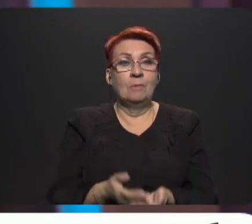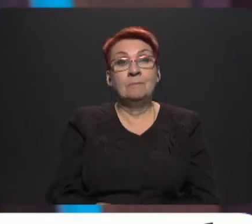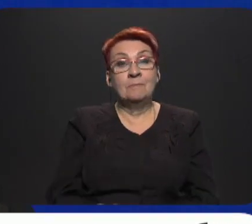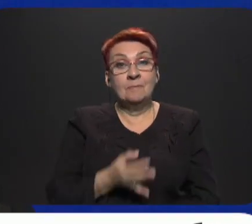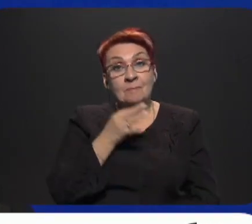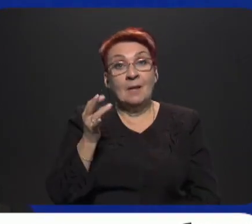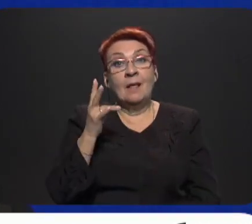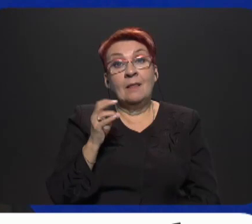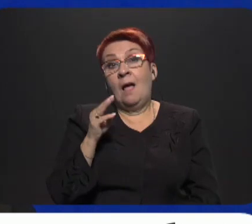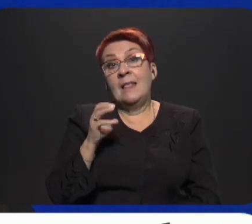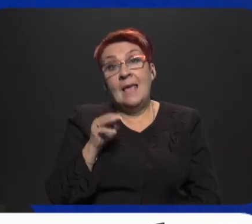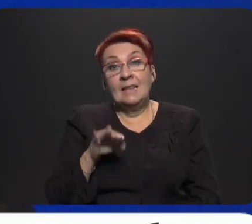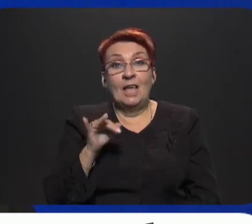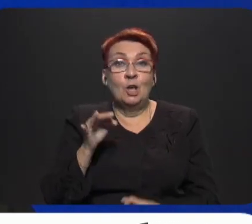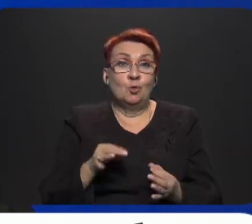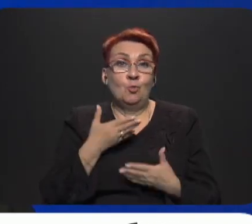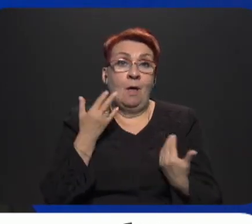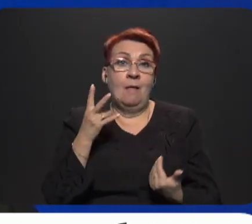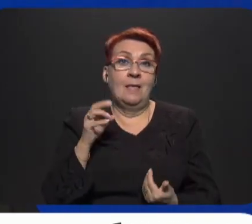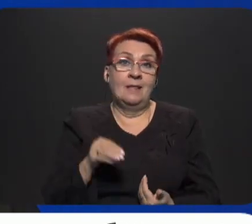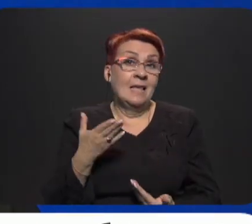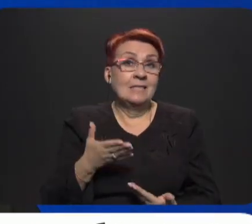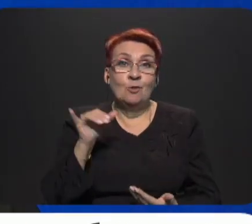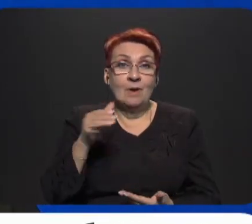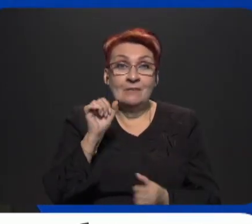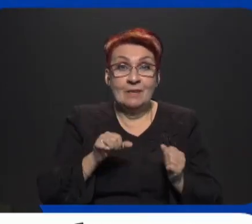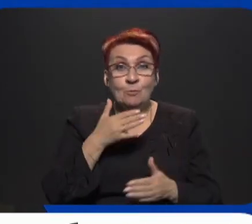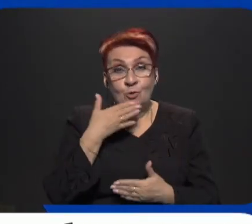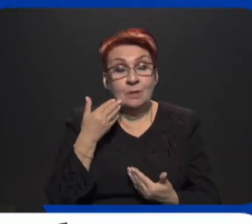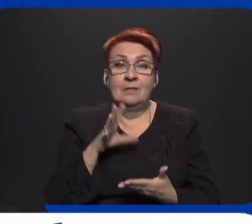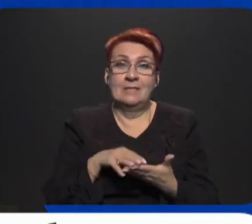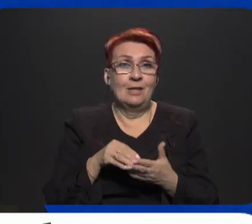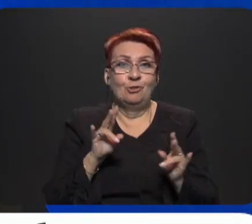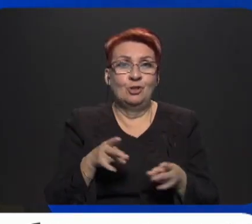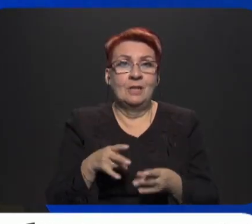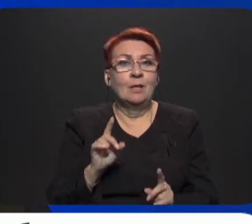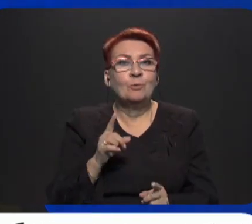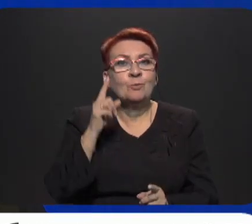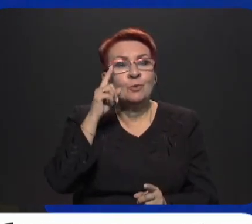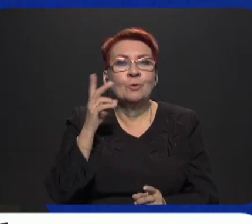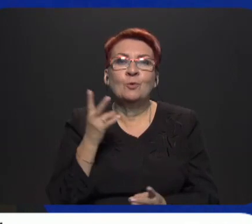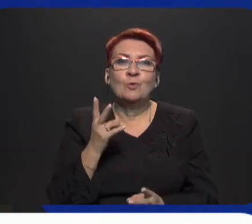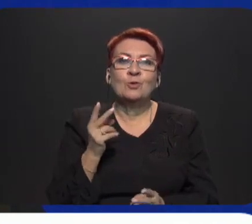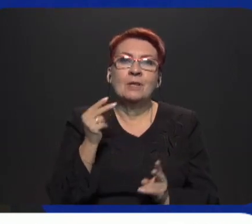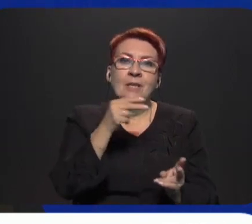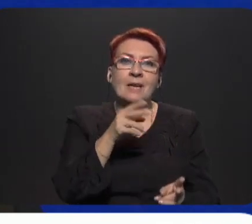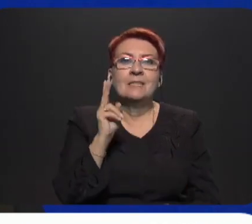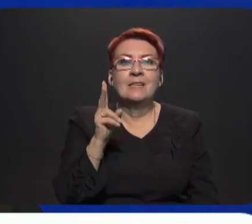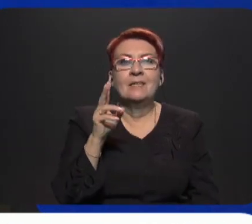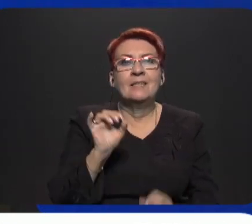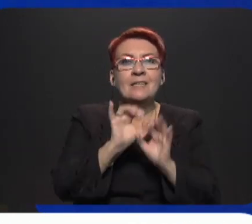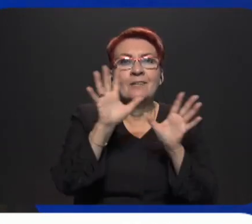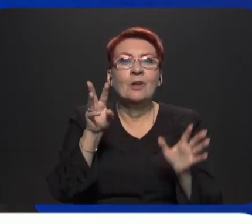нет. Значит, не надо, раз нет возможности. А почему, говорят, нужно ехать к Матроне или